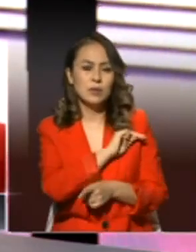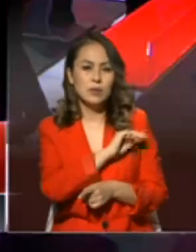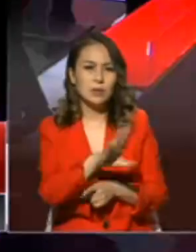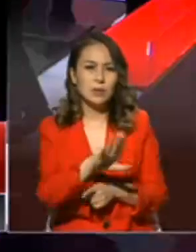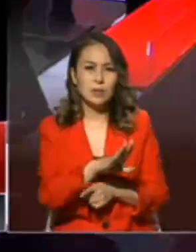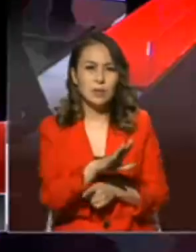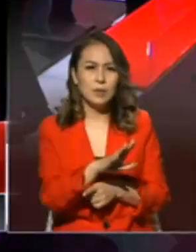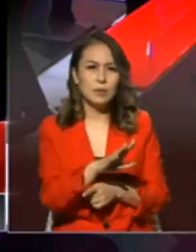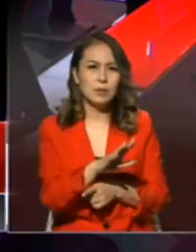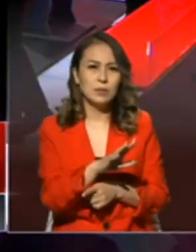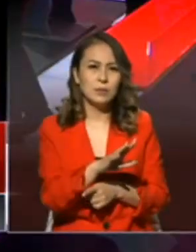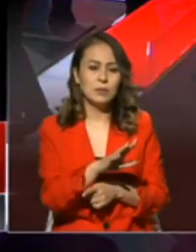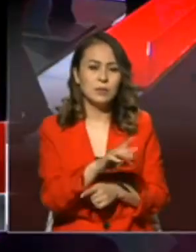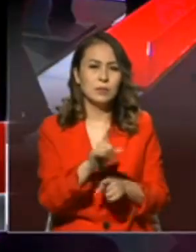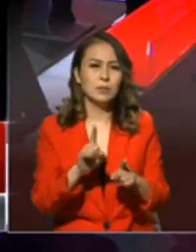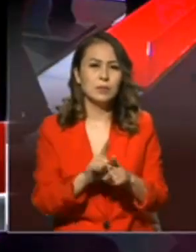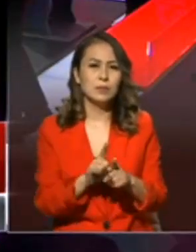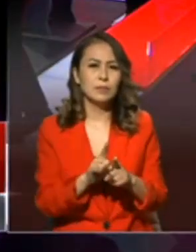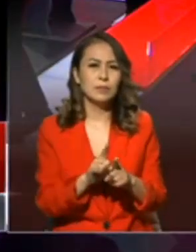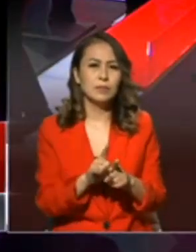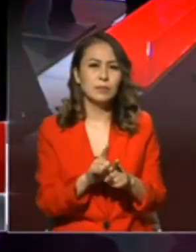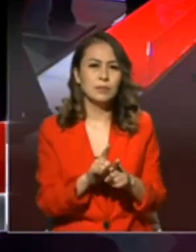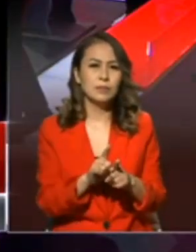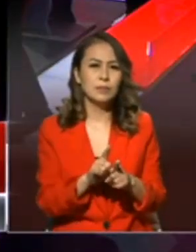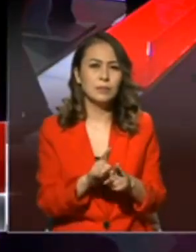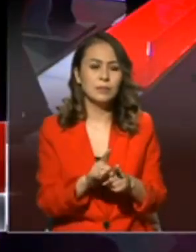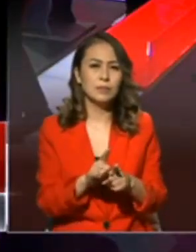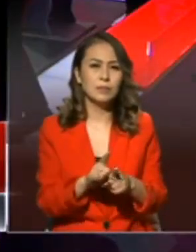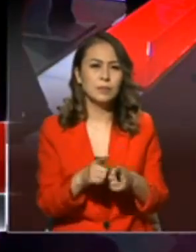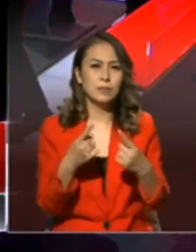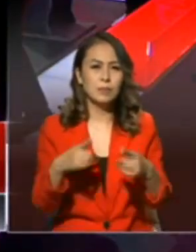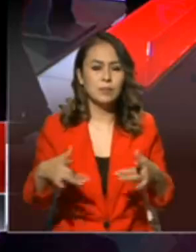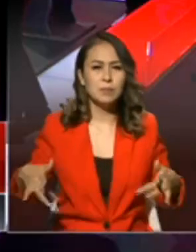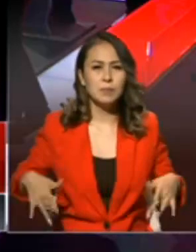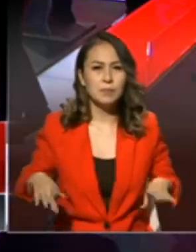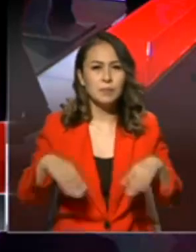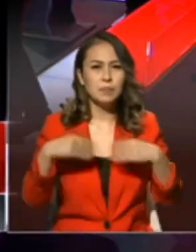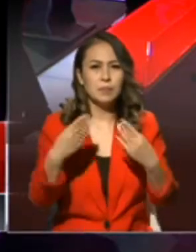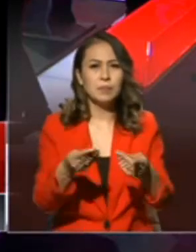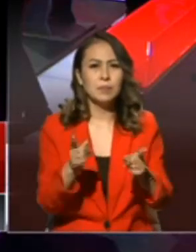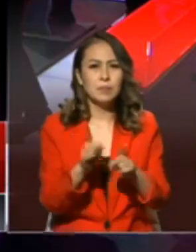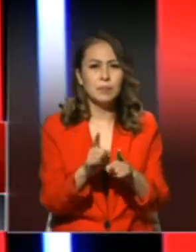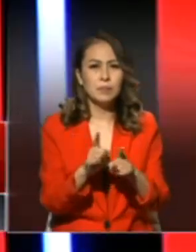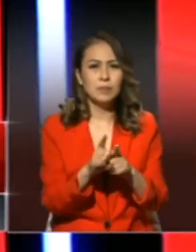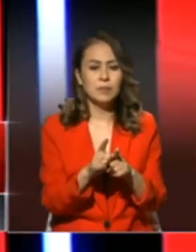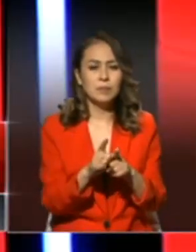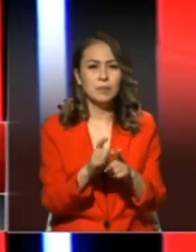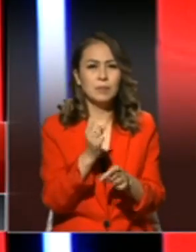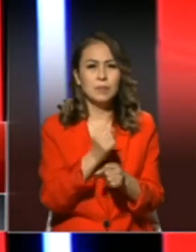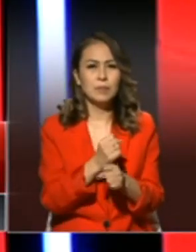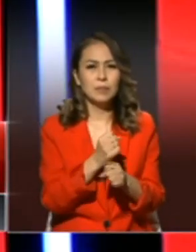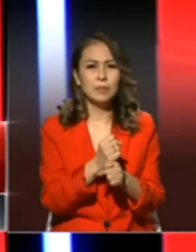қой. Сонда ол басқа екі бауырында инвалид қылып тастады дейді, бір бүйрек тығып қойды. Бұл бірінші дамып